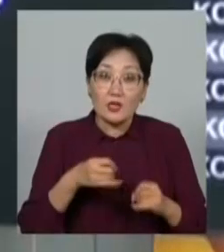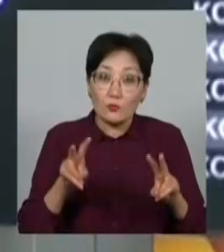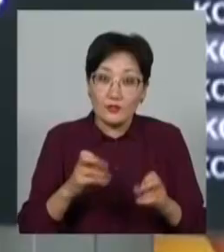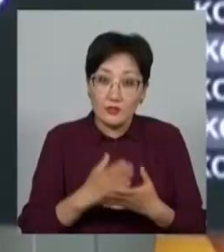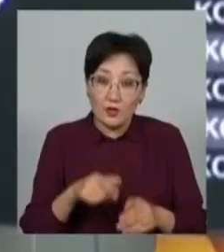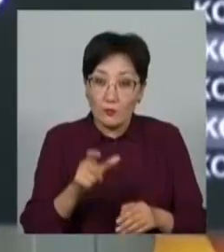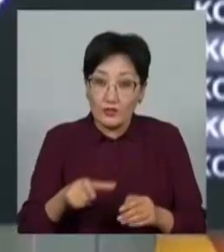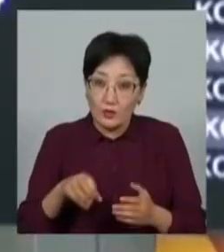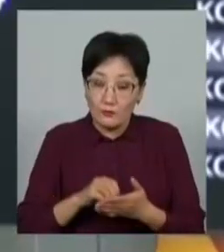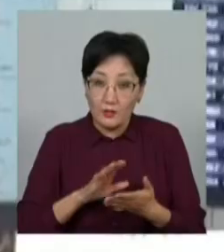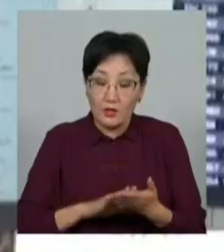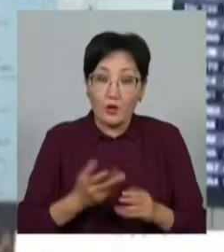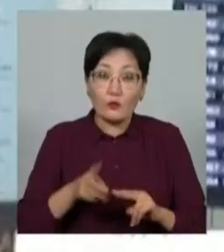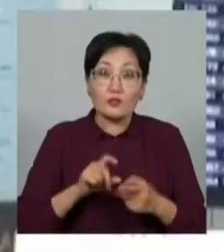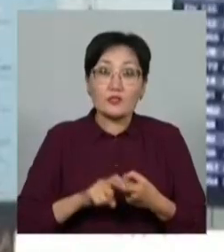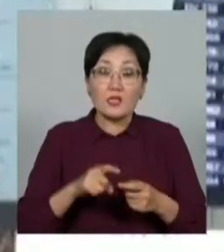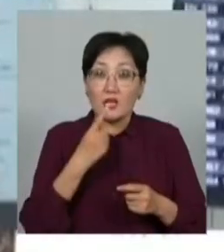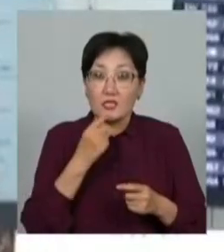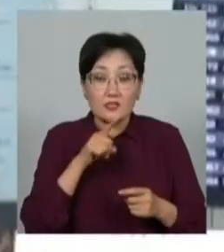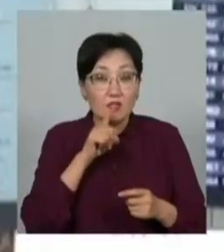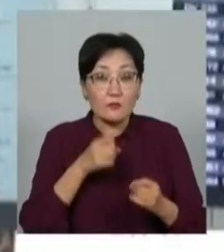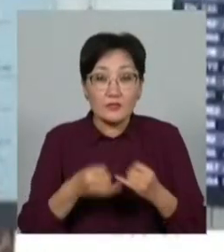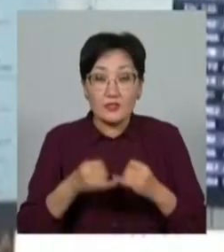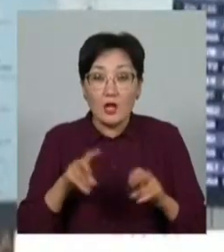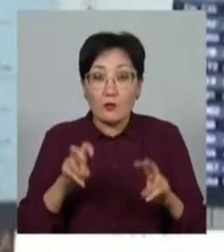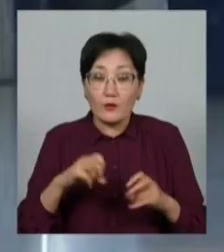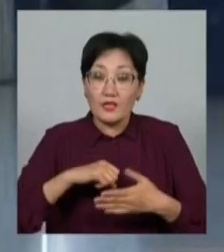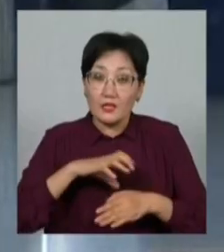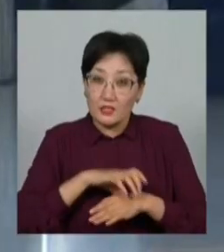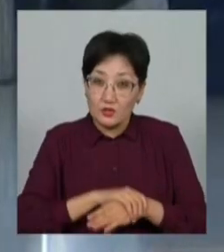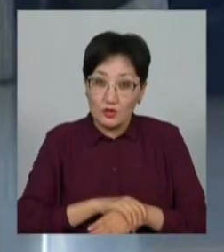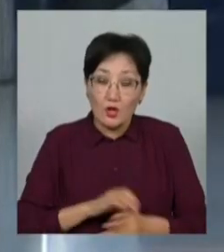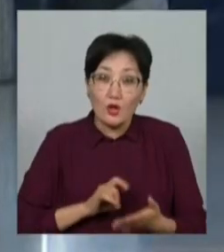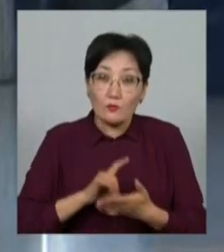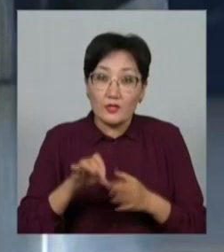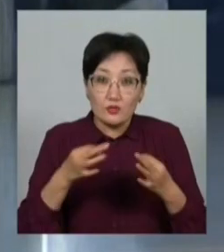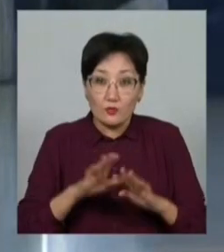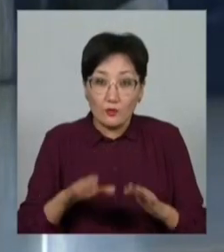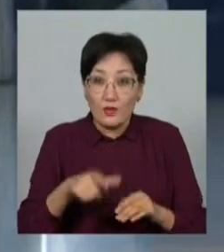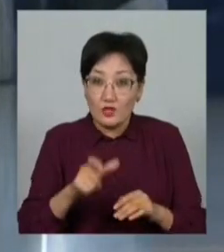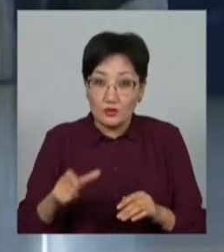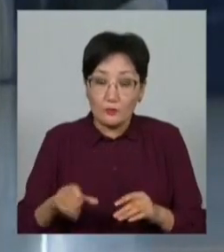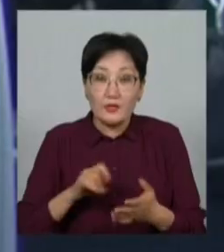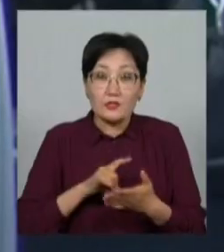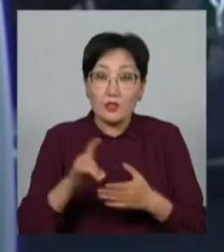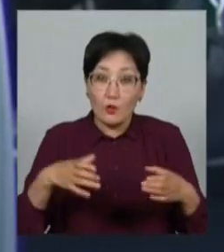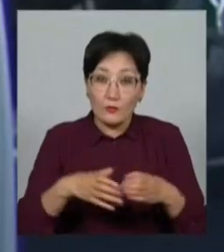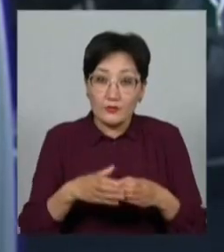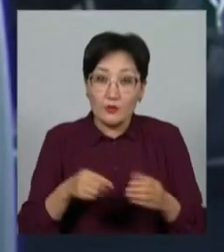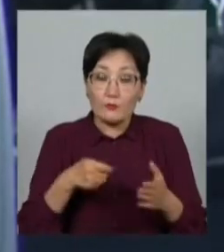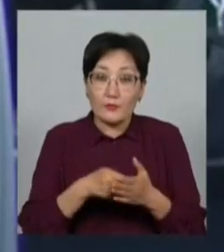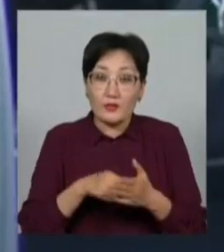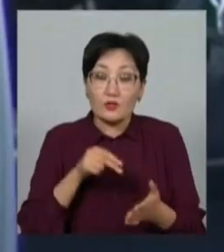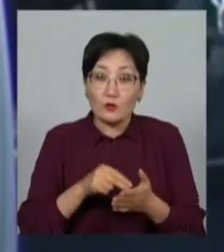бар жолаушы тіркелген. Бұл ретте қызыл немесе сары түсті мәртебесі анықталып, ұшуға жіберілмеген жолаушыларға әуе компаниясы билет